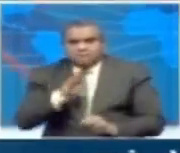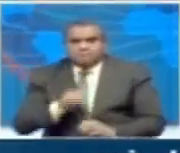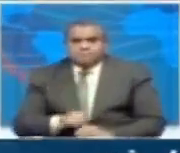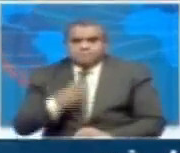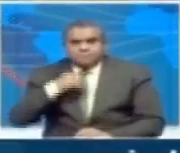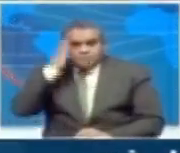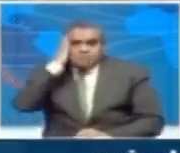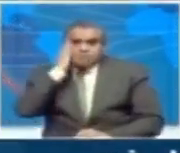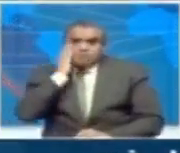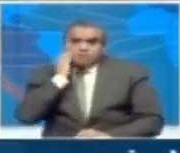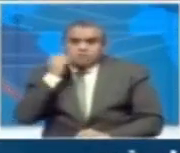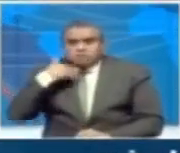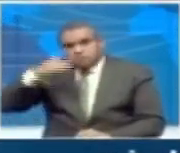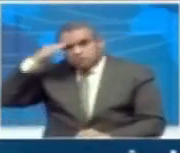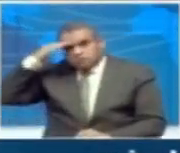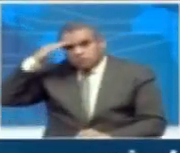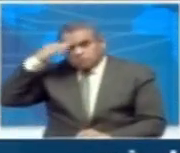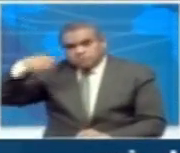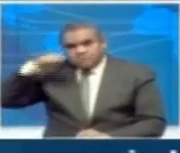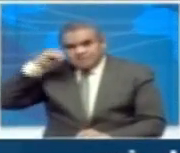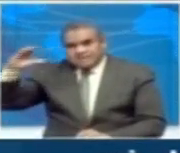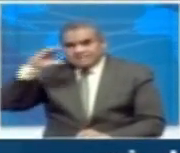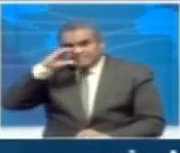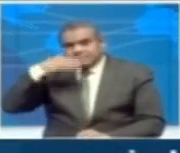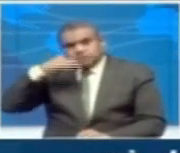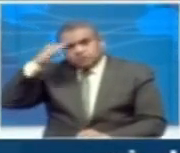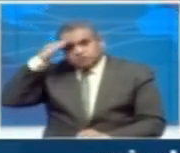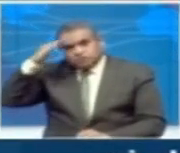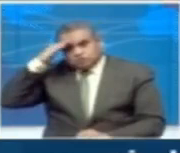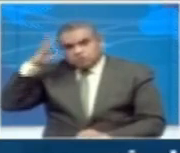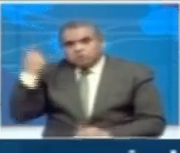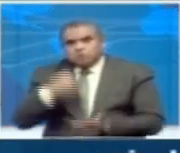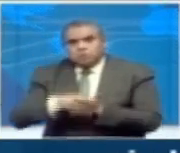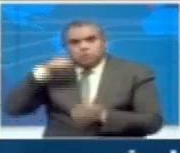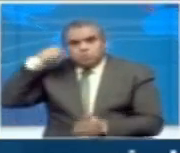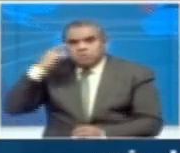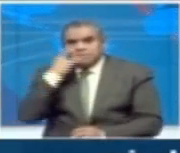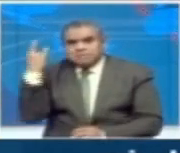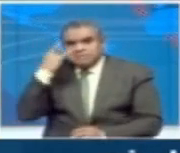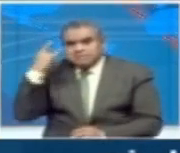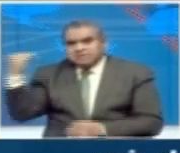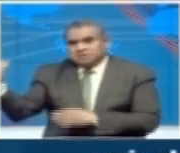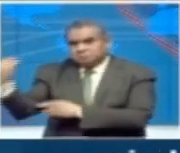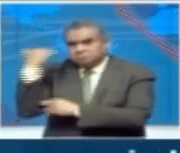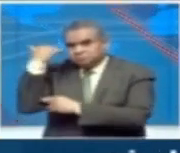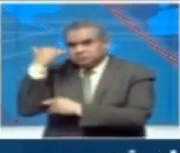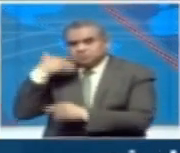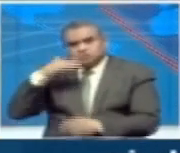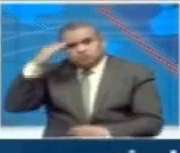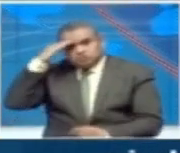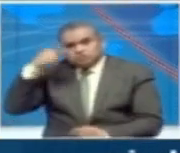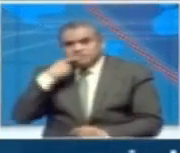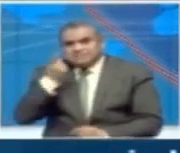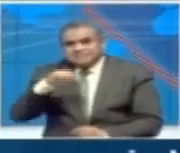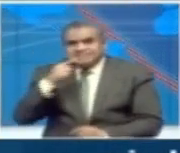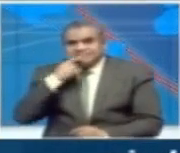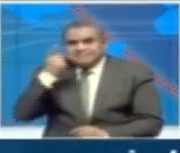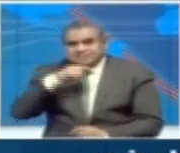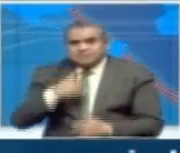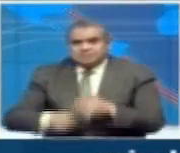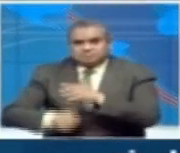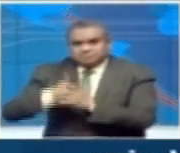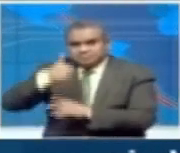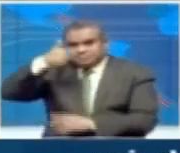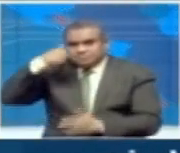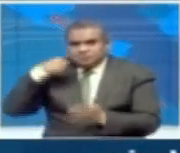مبسوط كده، انا بشكر السيد الرئيس عبد الفتاح السيسي ووزارة الداخلية على اللي هم بيكرمونا كل سنة وبيهتموا بينا